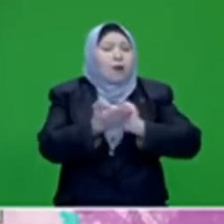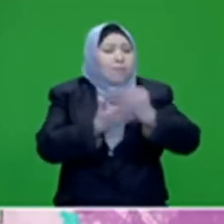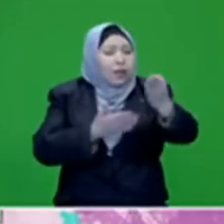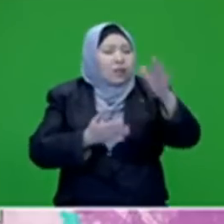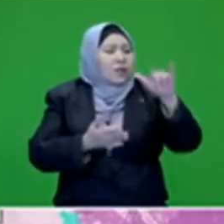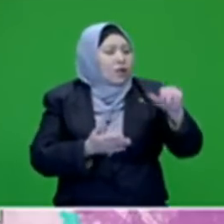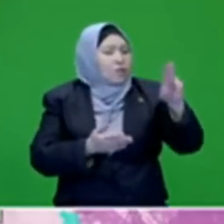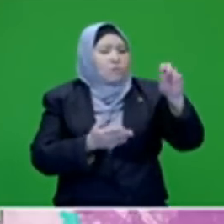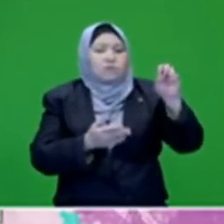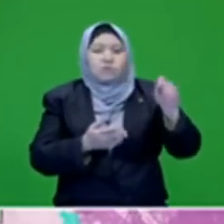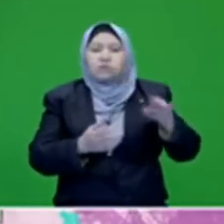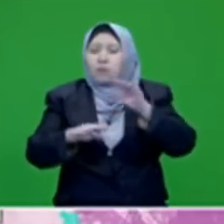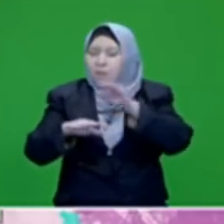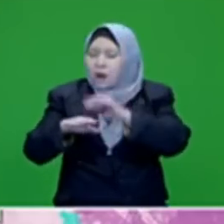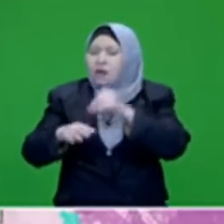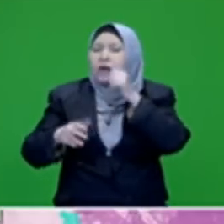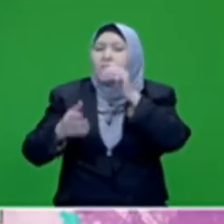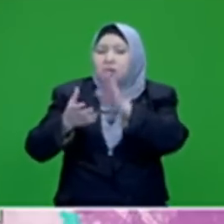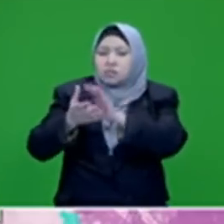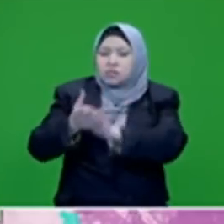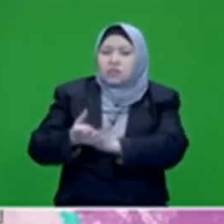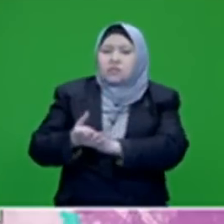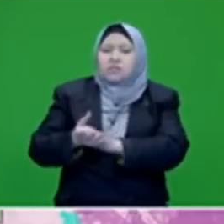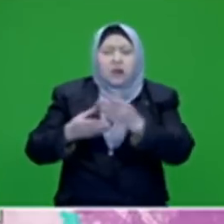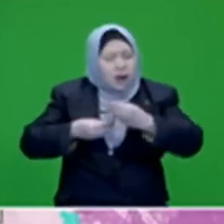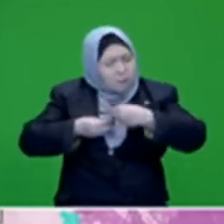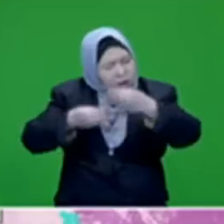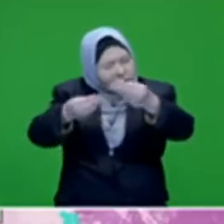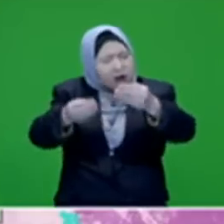أكرمي مثواه